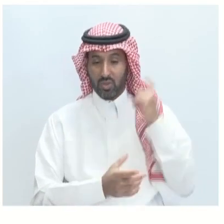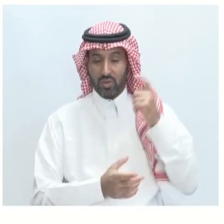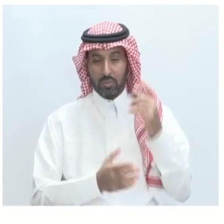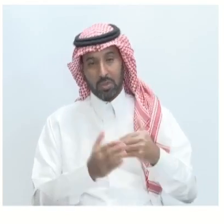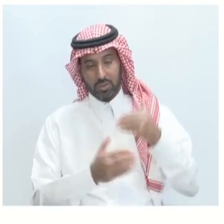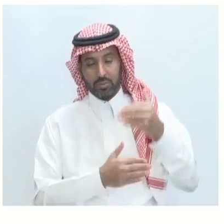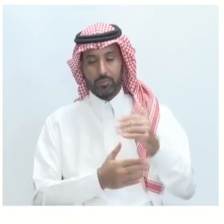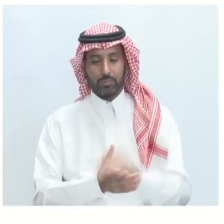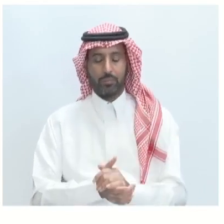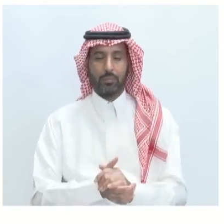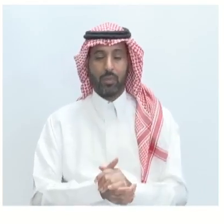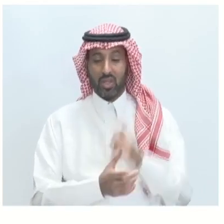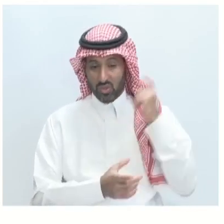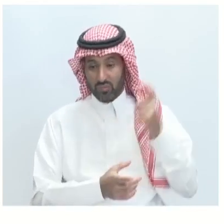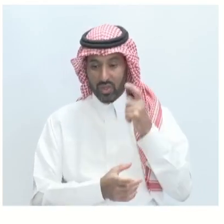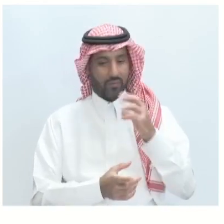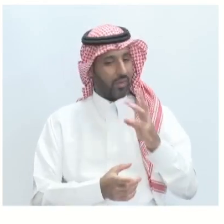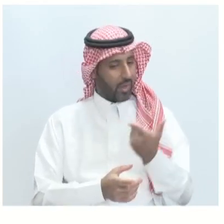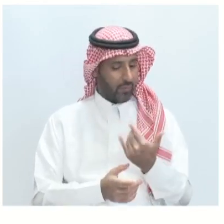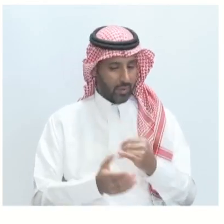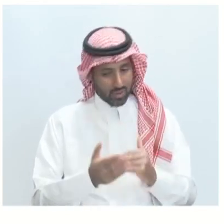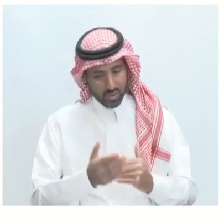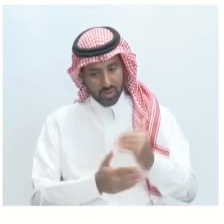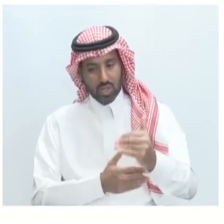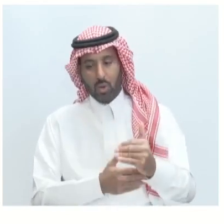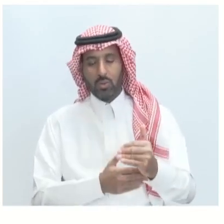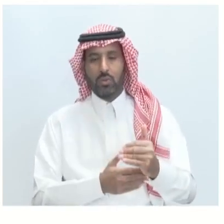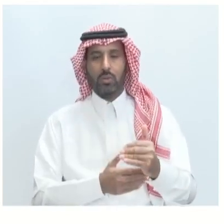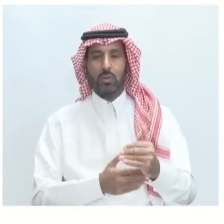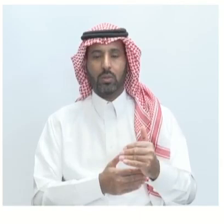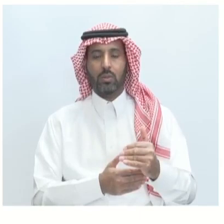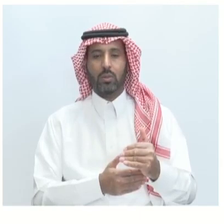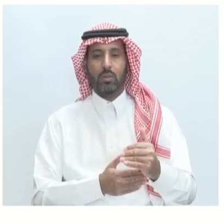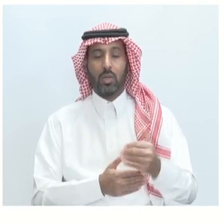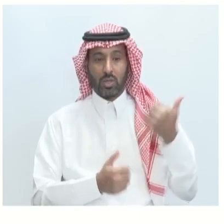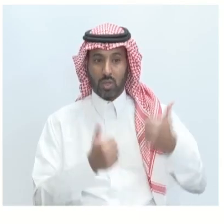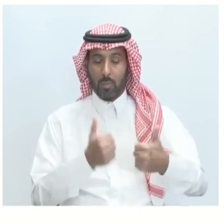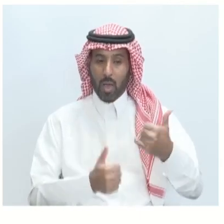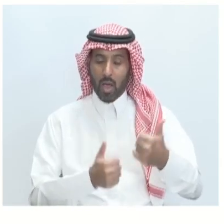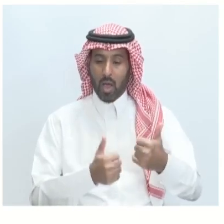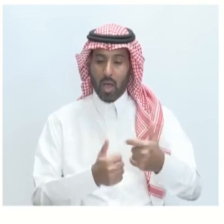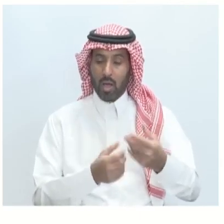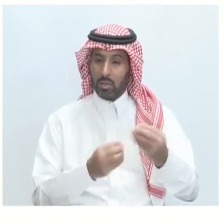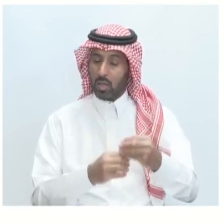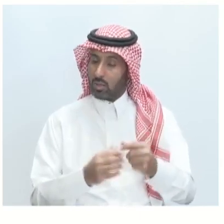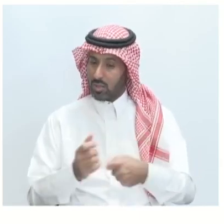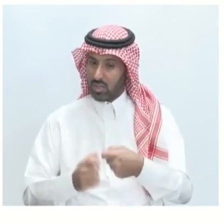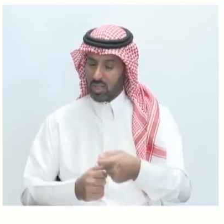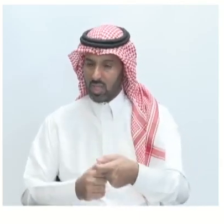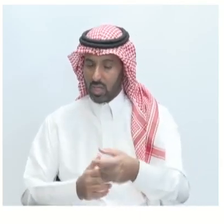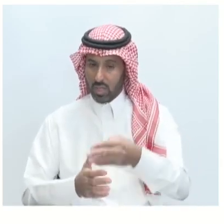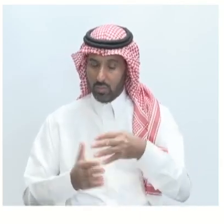في المستقبل التفكير في كيفيه تجاوز على سبيل المثال اختبار التحصيلي هي